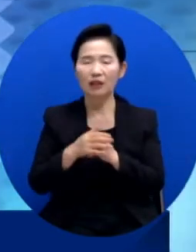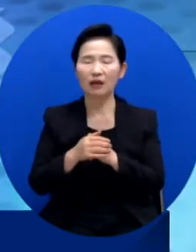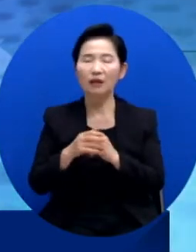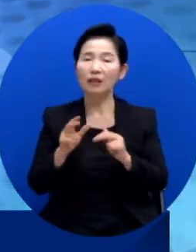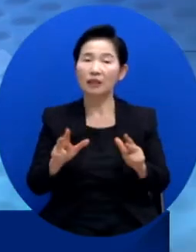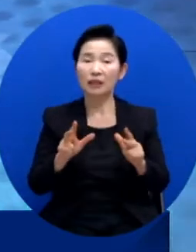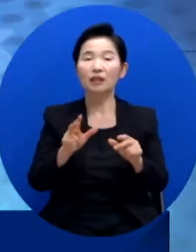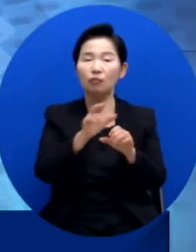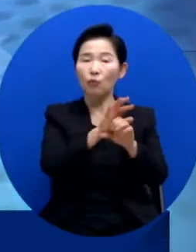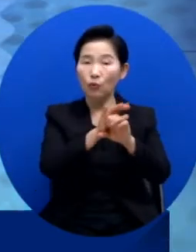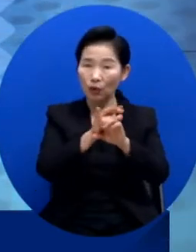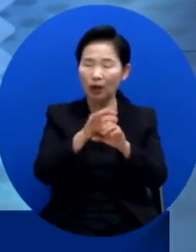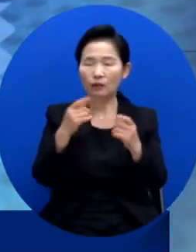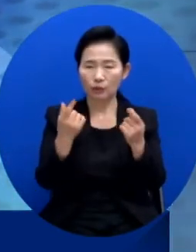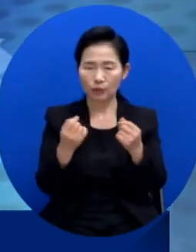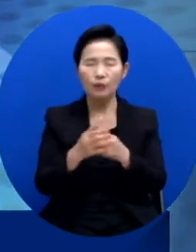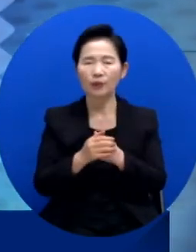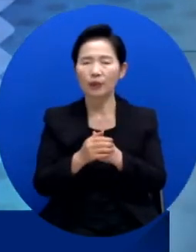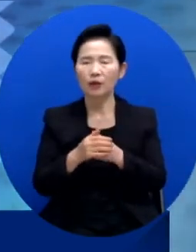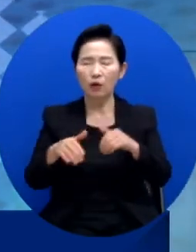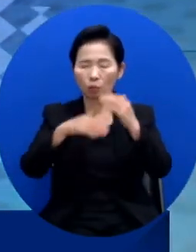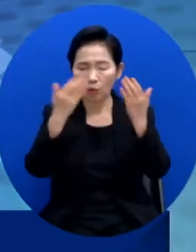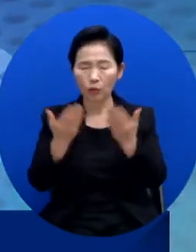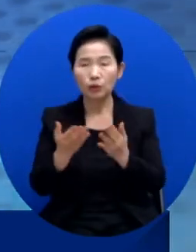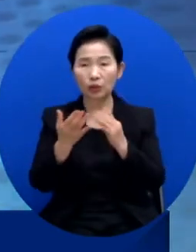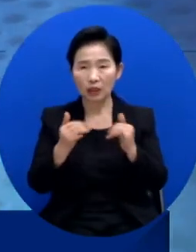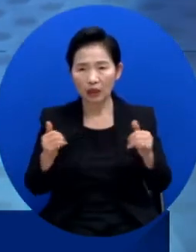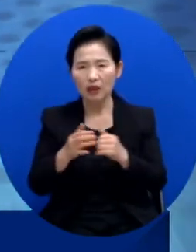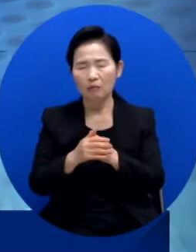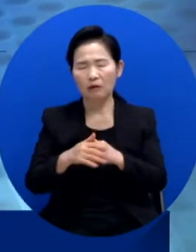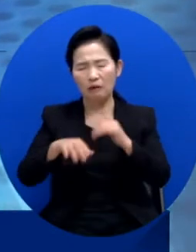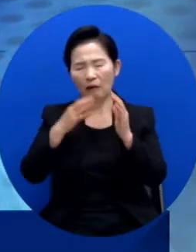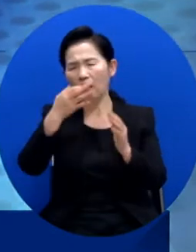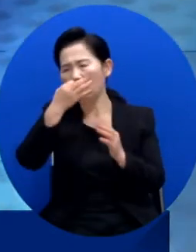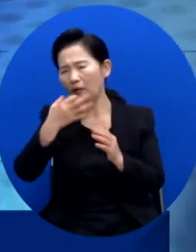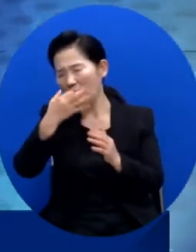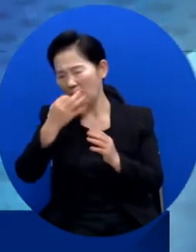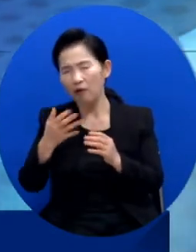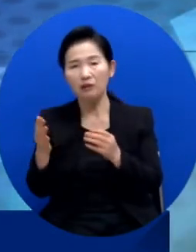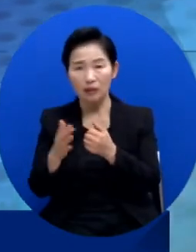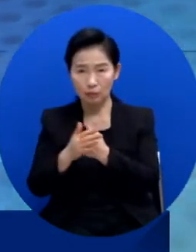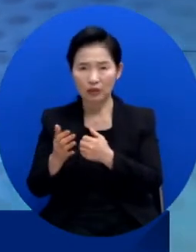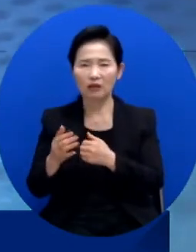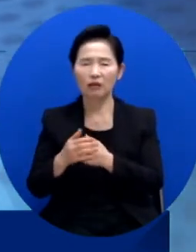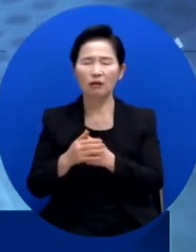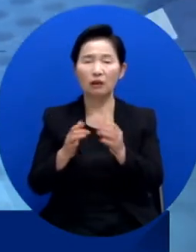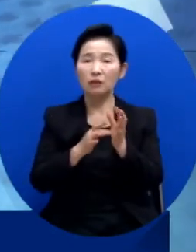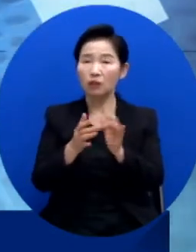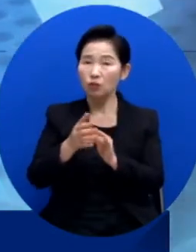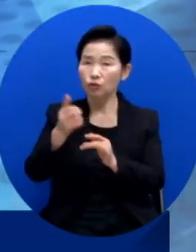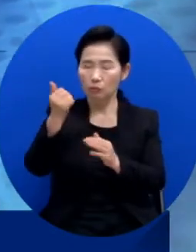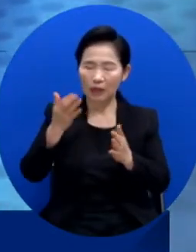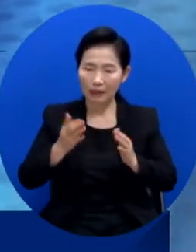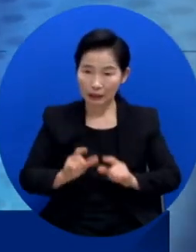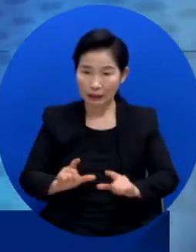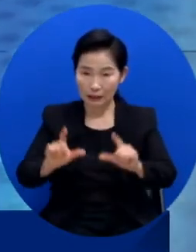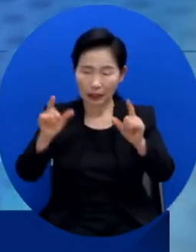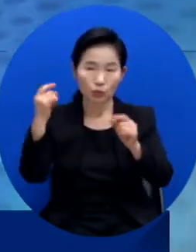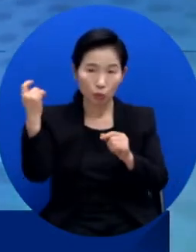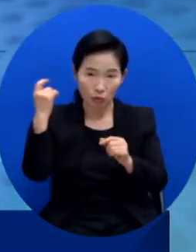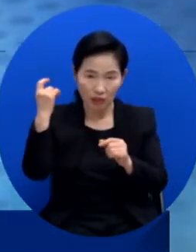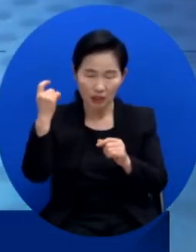코로나 상황으로 해서 모든 사람이 다 힘들으니까 그 예수의 탄생 소식이 우리